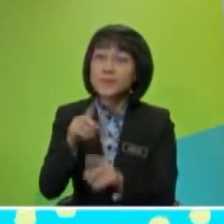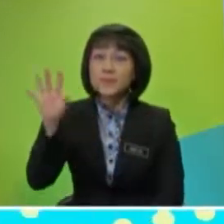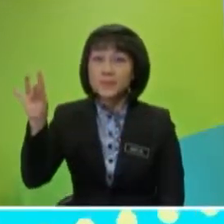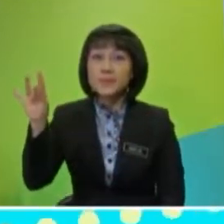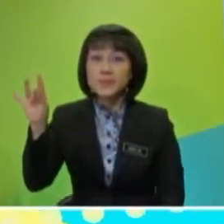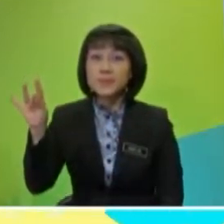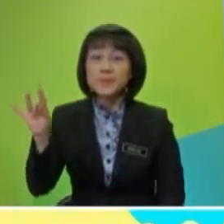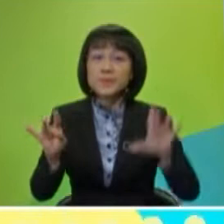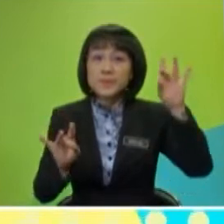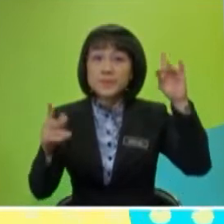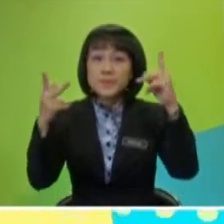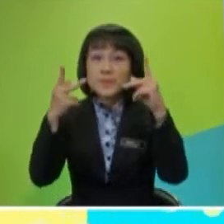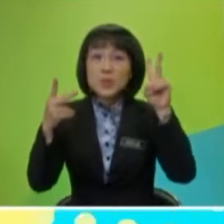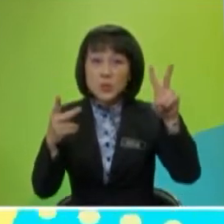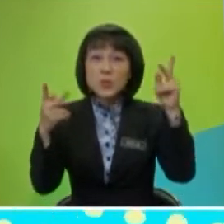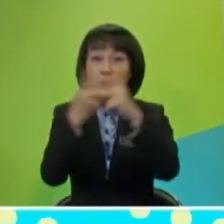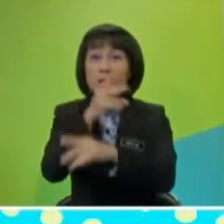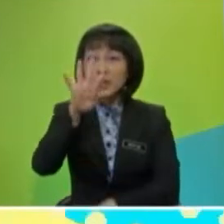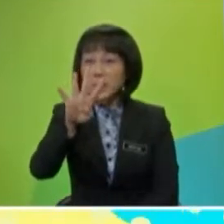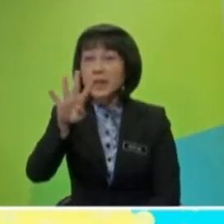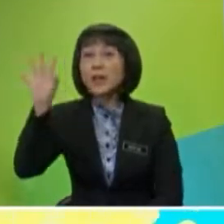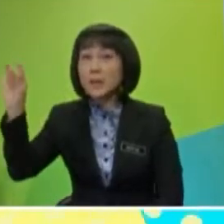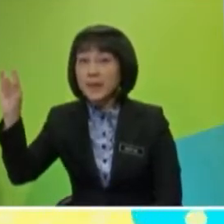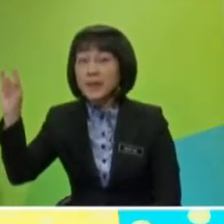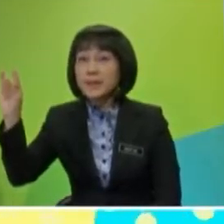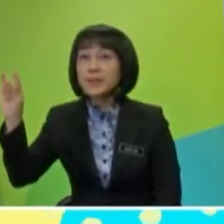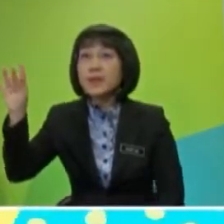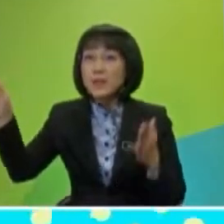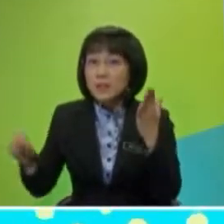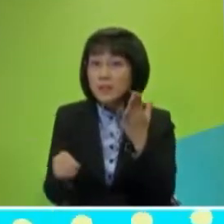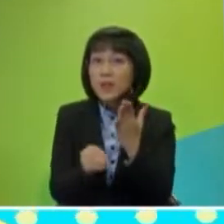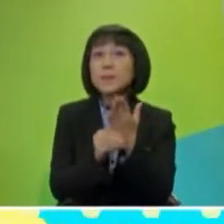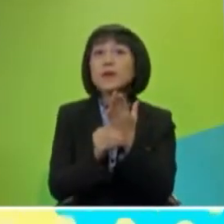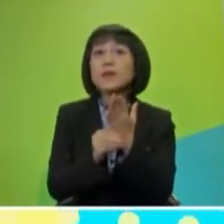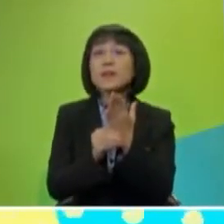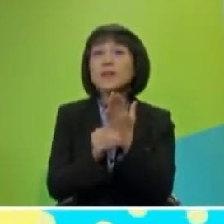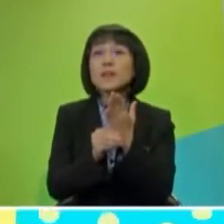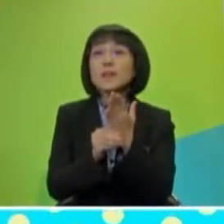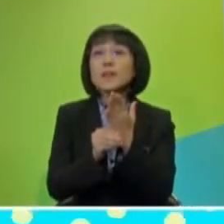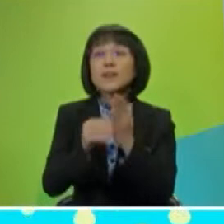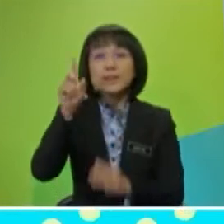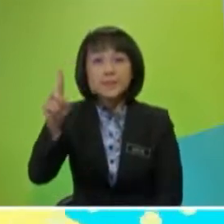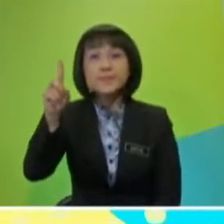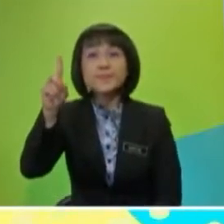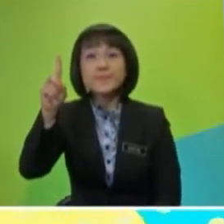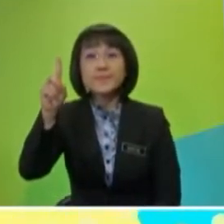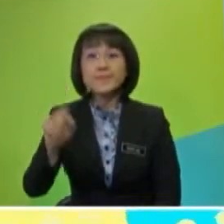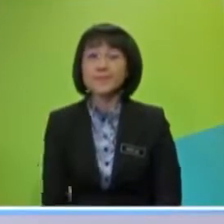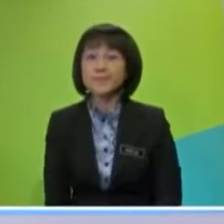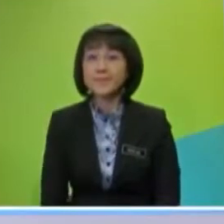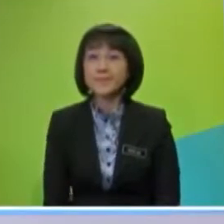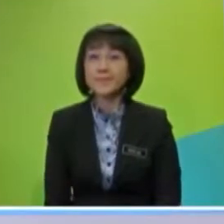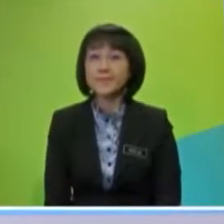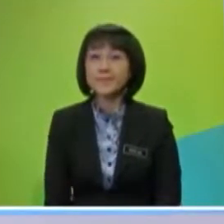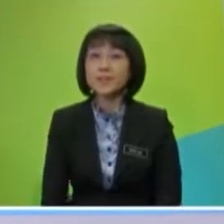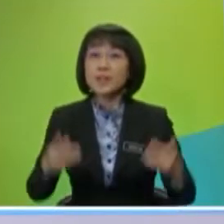8, jawapan 2 darab 4 tambah dengan 1. Maknanya